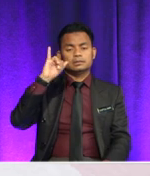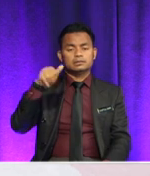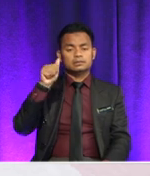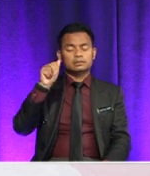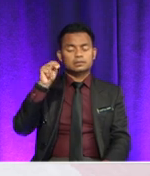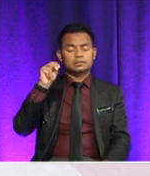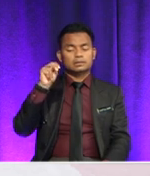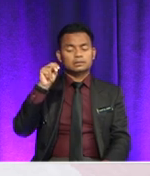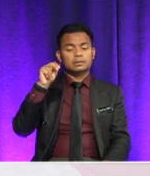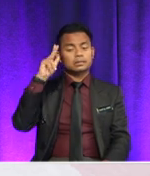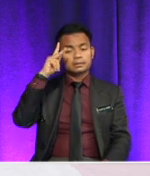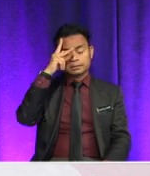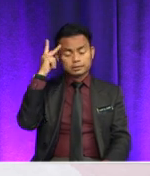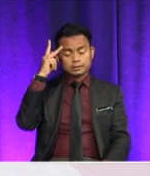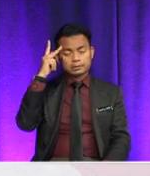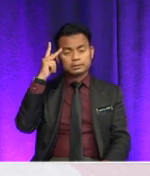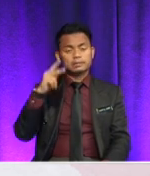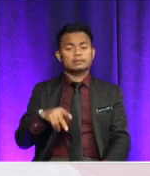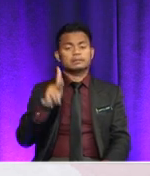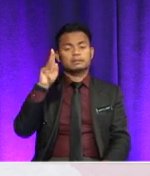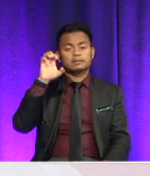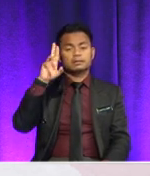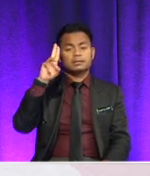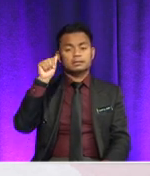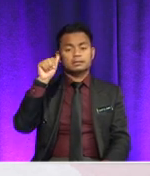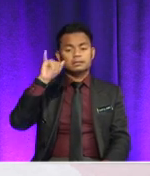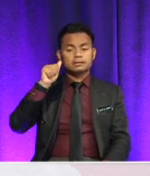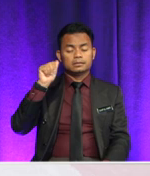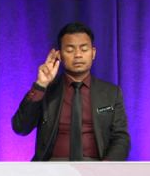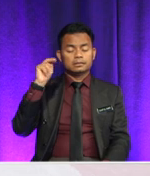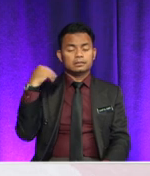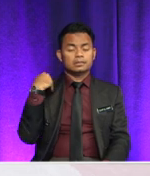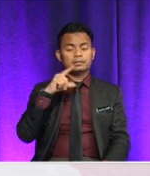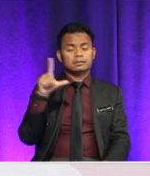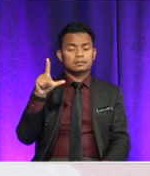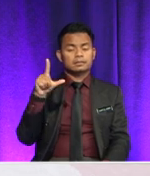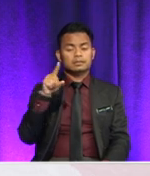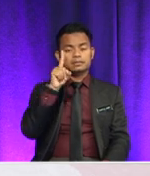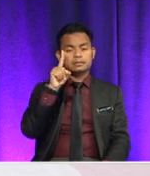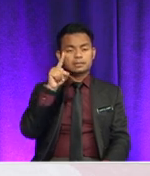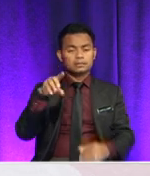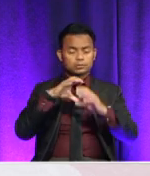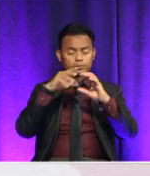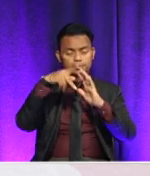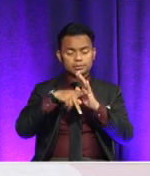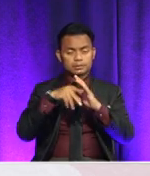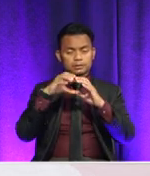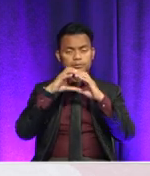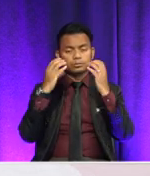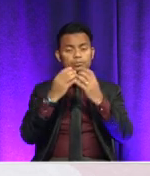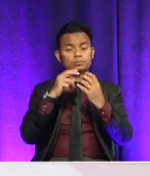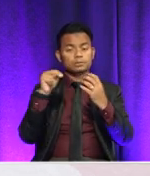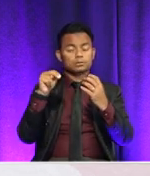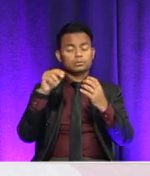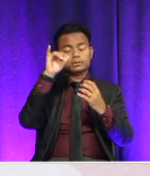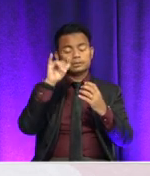untuk mempromosikan satu-satu produk contohnya kerajaan hendaklah mengadakan Champions secara besar-besaran